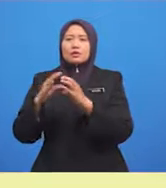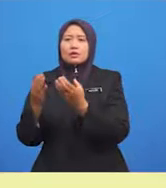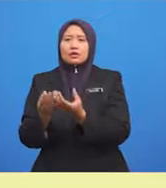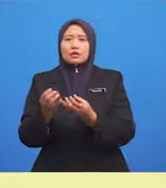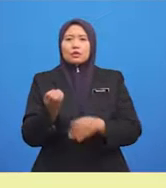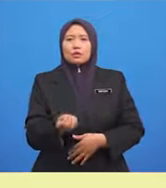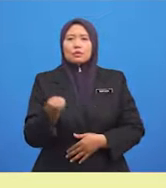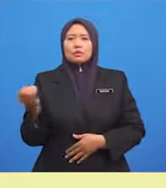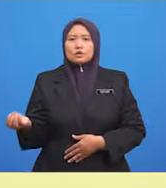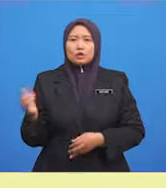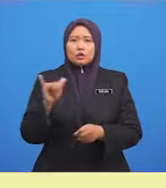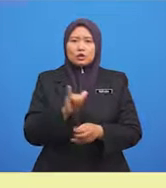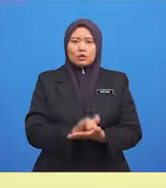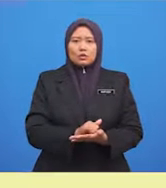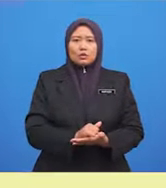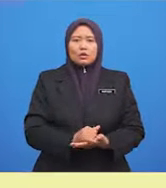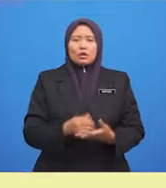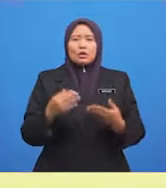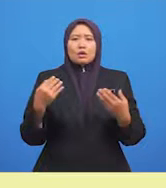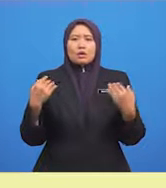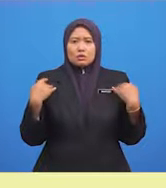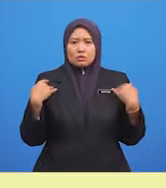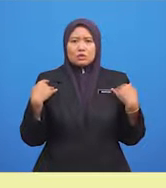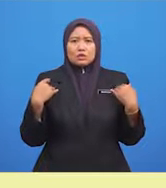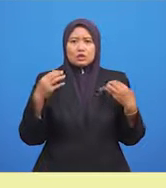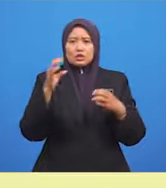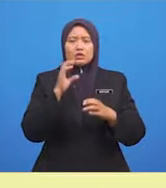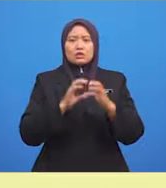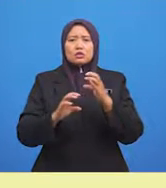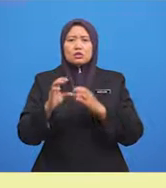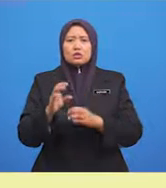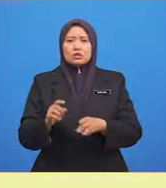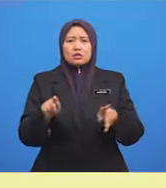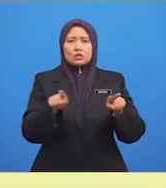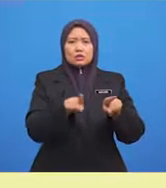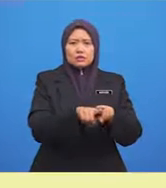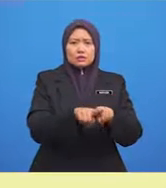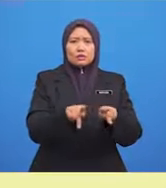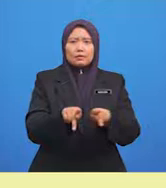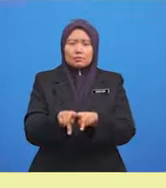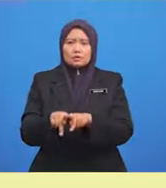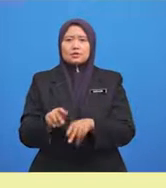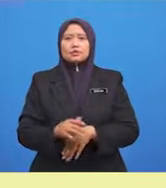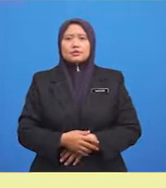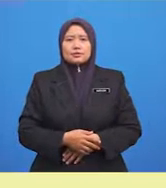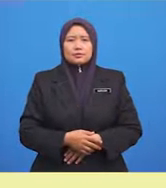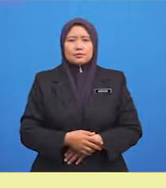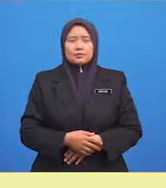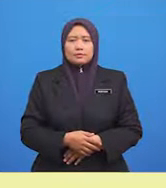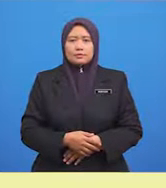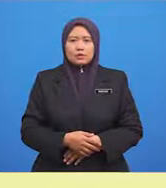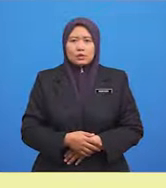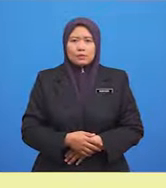apakah ciri-ciri sepunya yang ada pada kumpulan tersebut? Betul tu murid-murid,